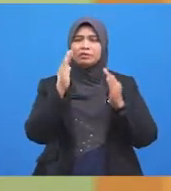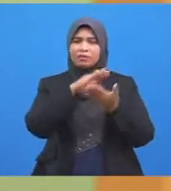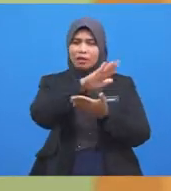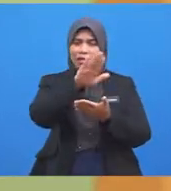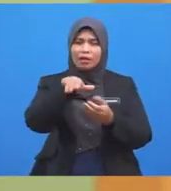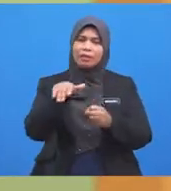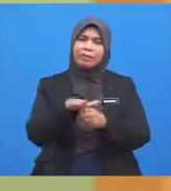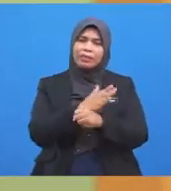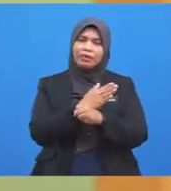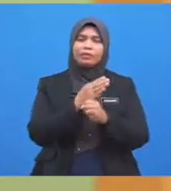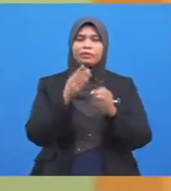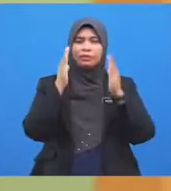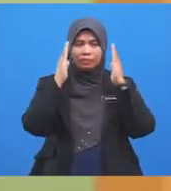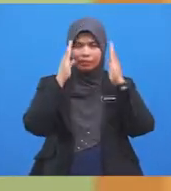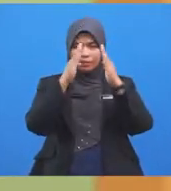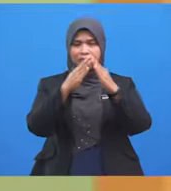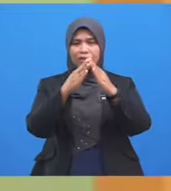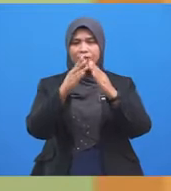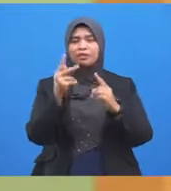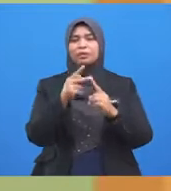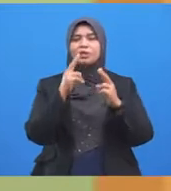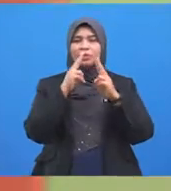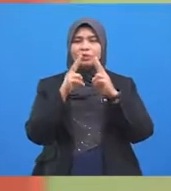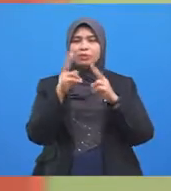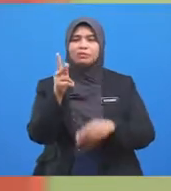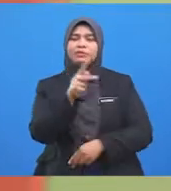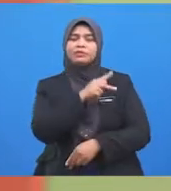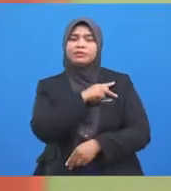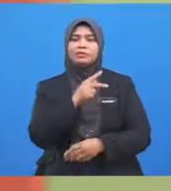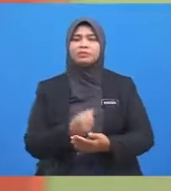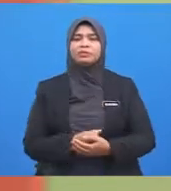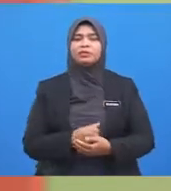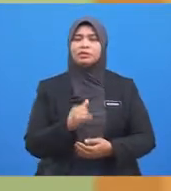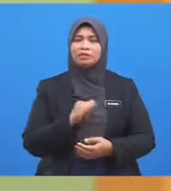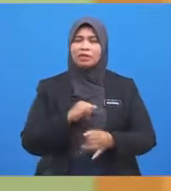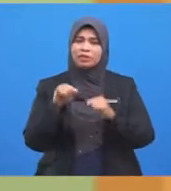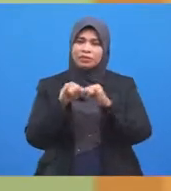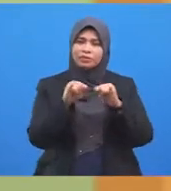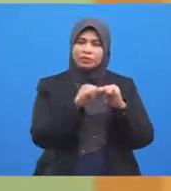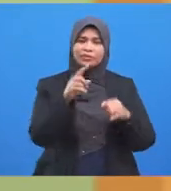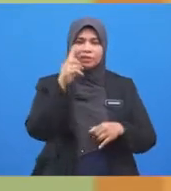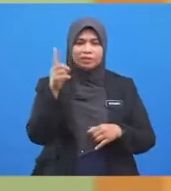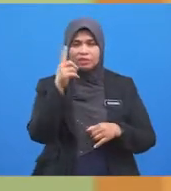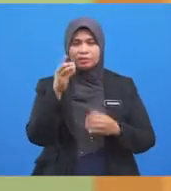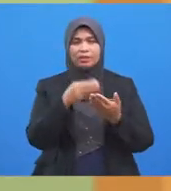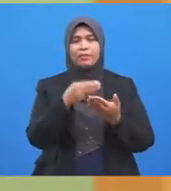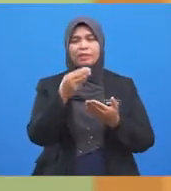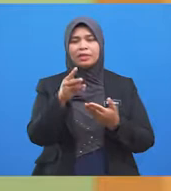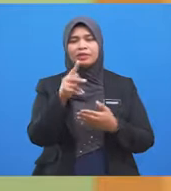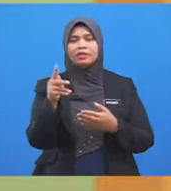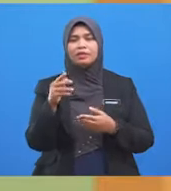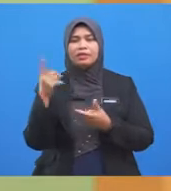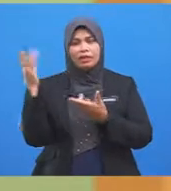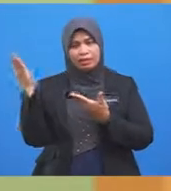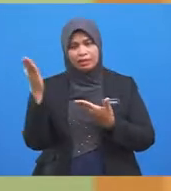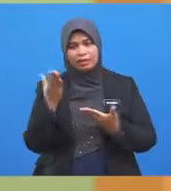sepenuh perhatian kepada ucapan pengerusi. Saya juga sentiasa memberikan